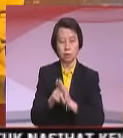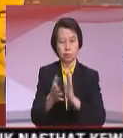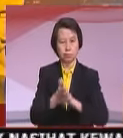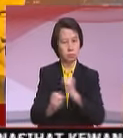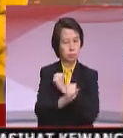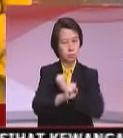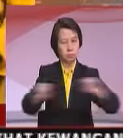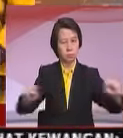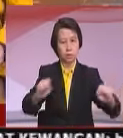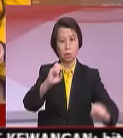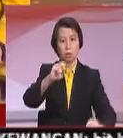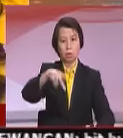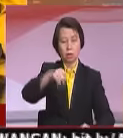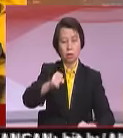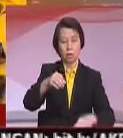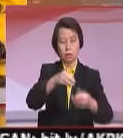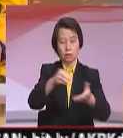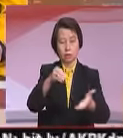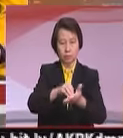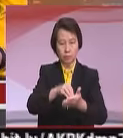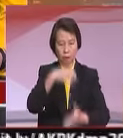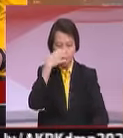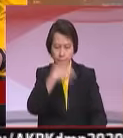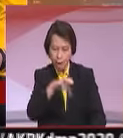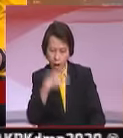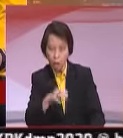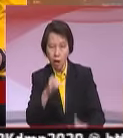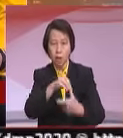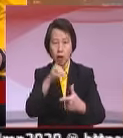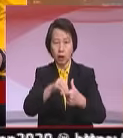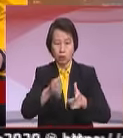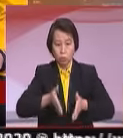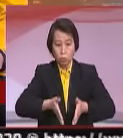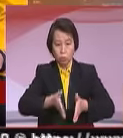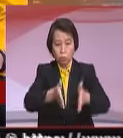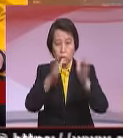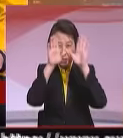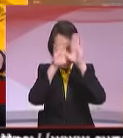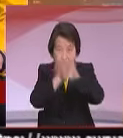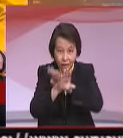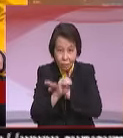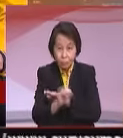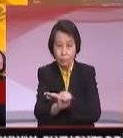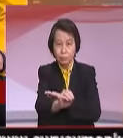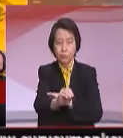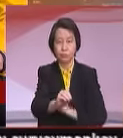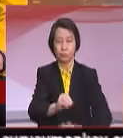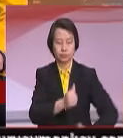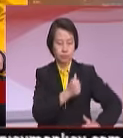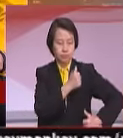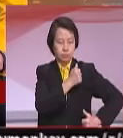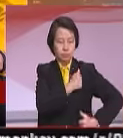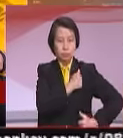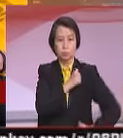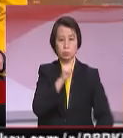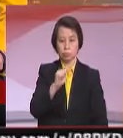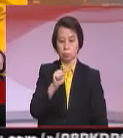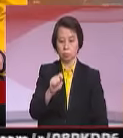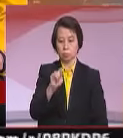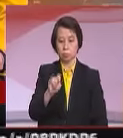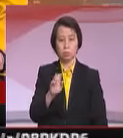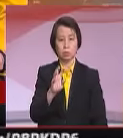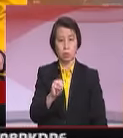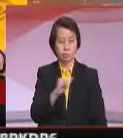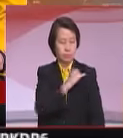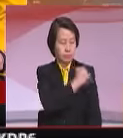kesiagaan operasi, terutama di lokasi panas ataupun lorong tikus. Tegas Panglima Angkatan Tentera Malaysia ATM Jeneral Tan Sri Afendi